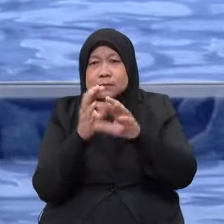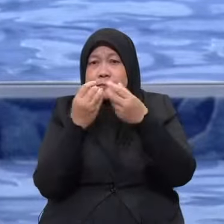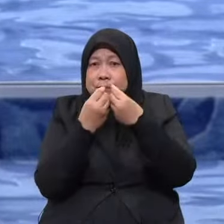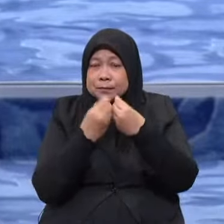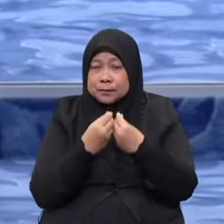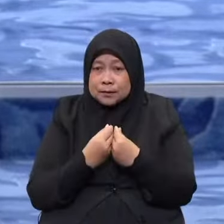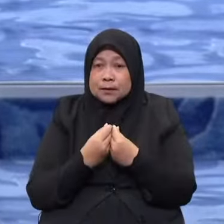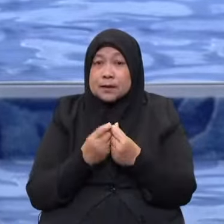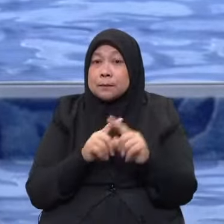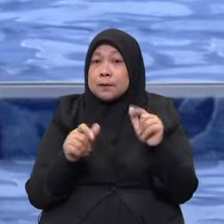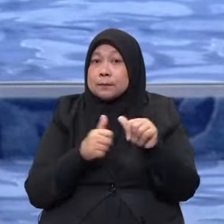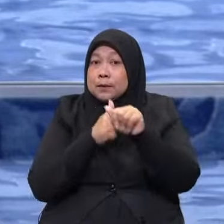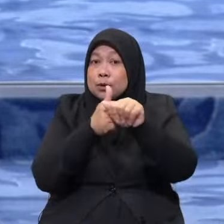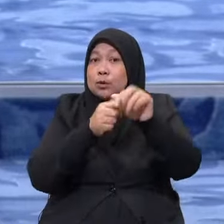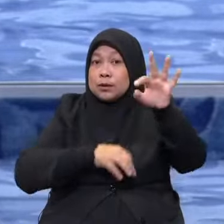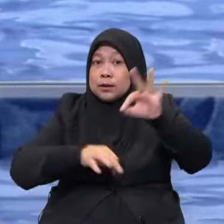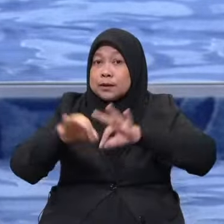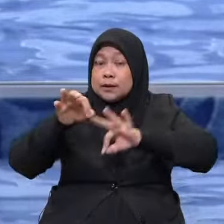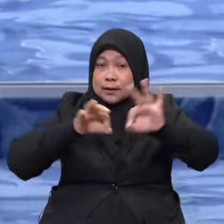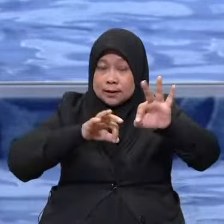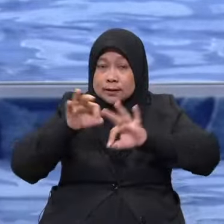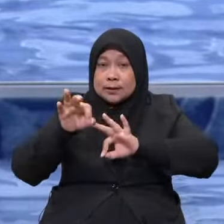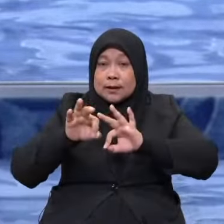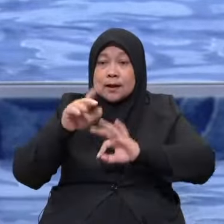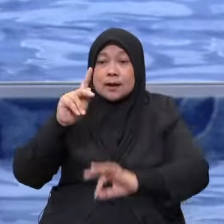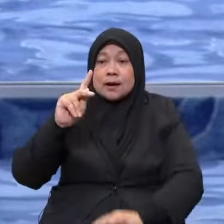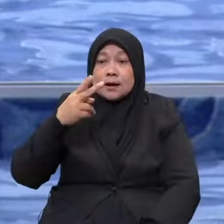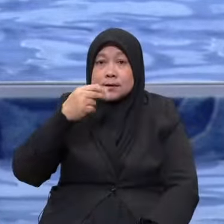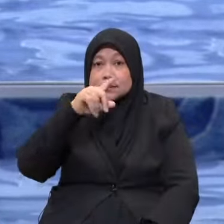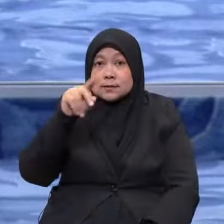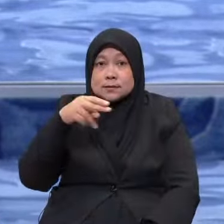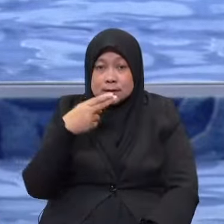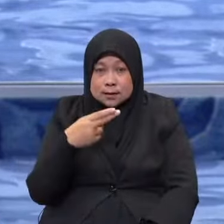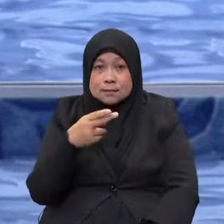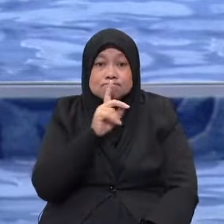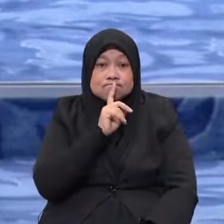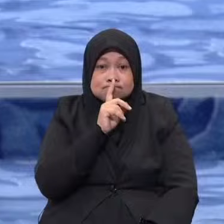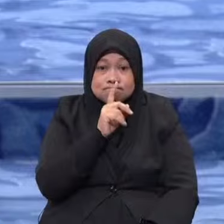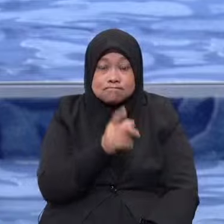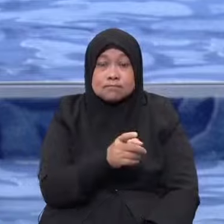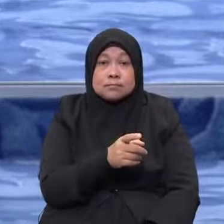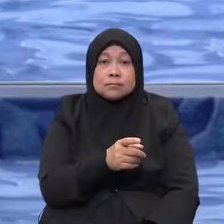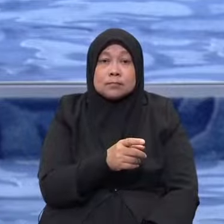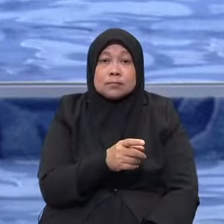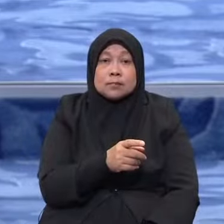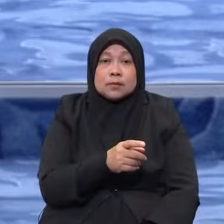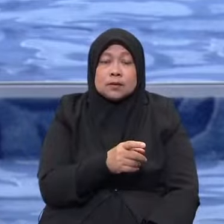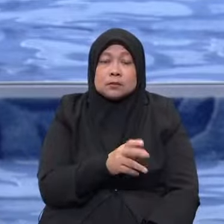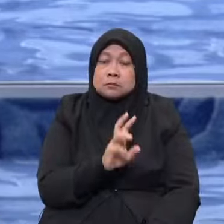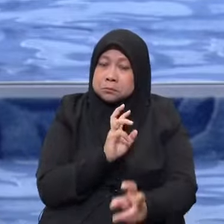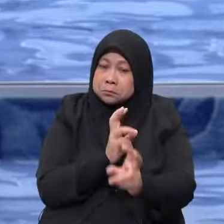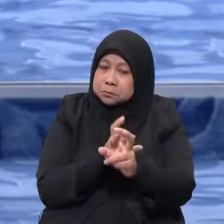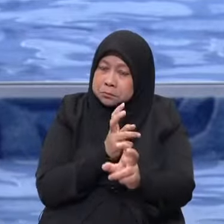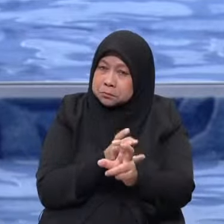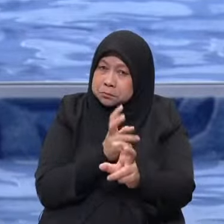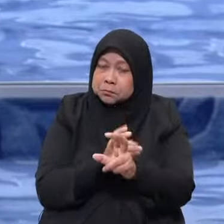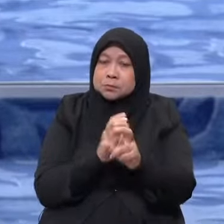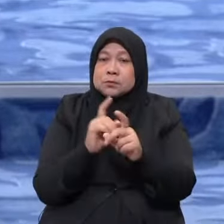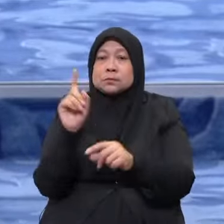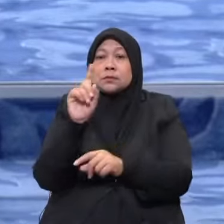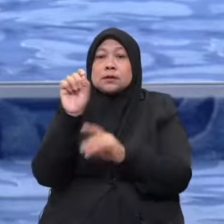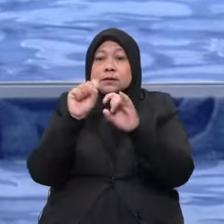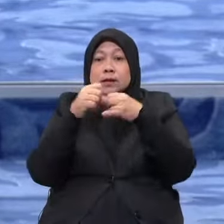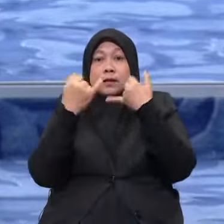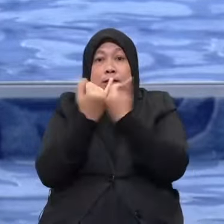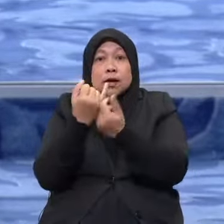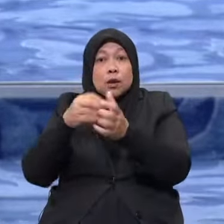tetapi menurut keterangan Khazanah bahawa sukar mana-mana syarikat